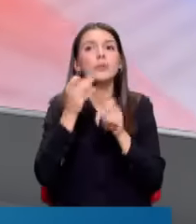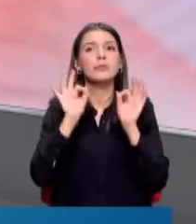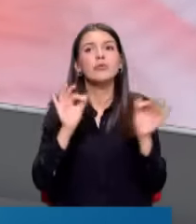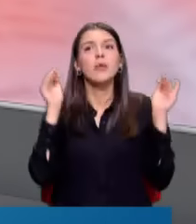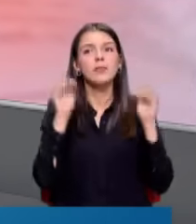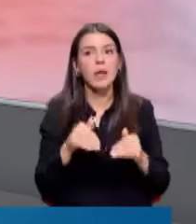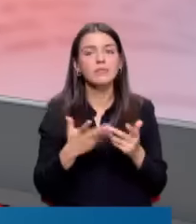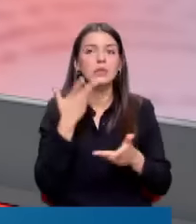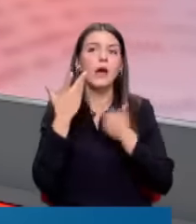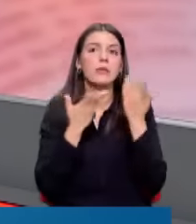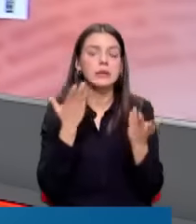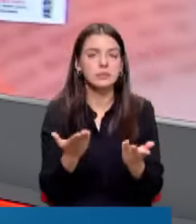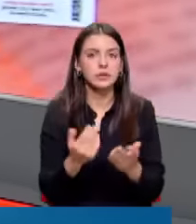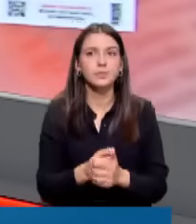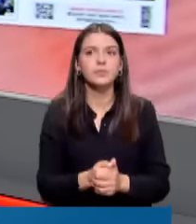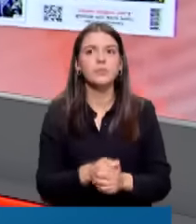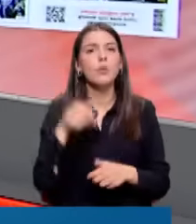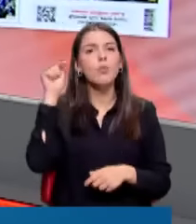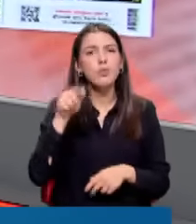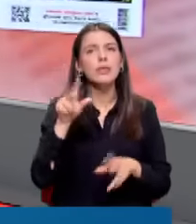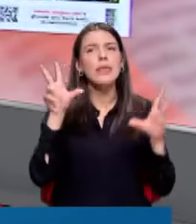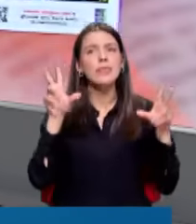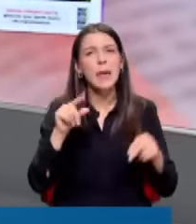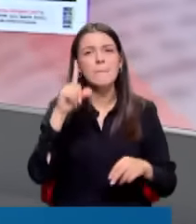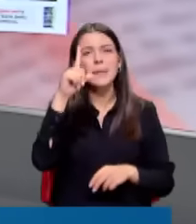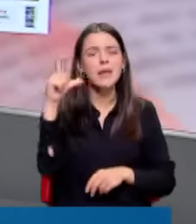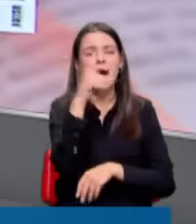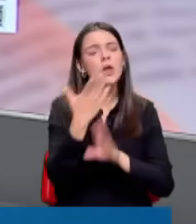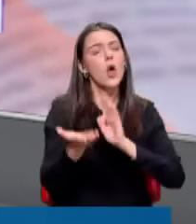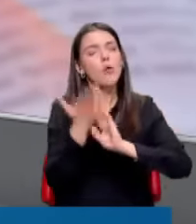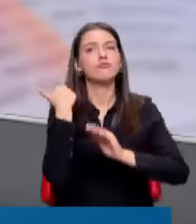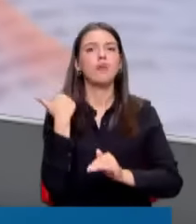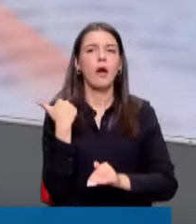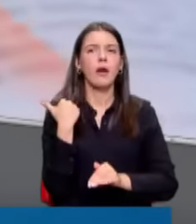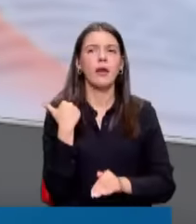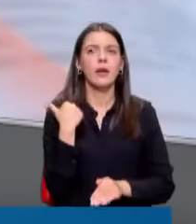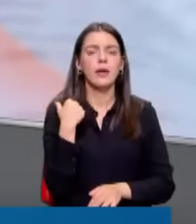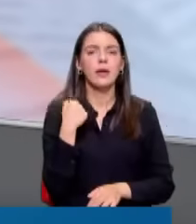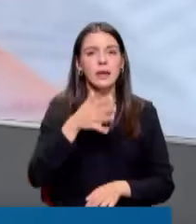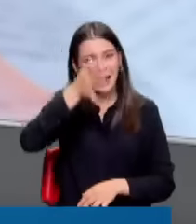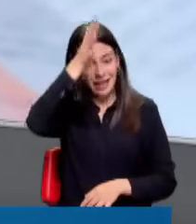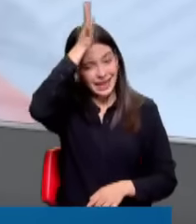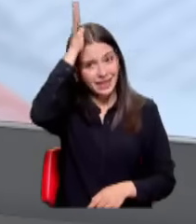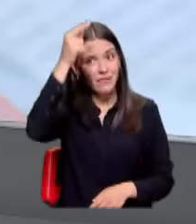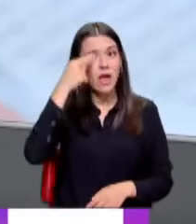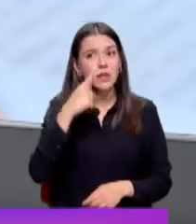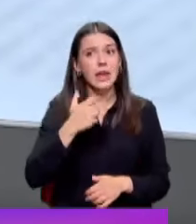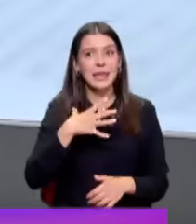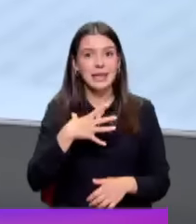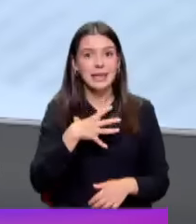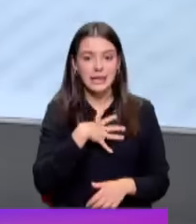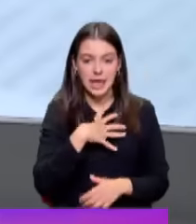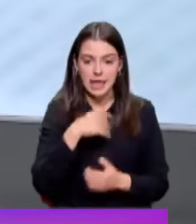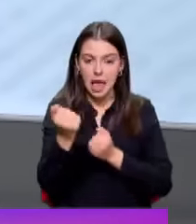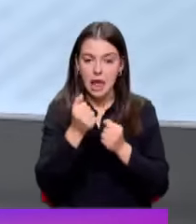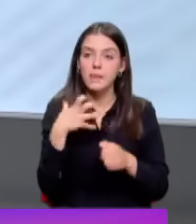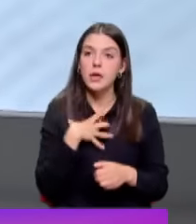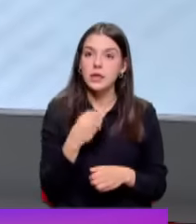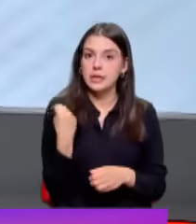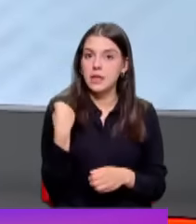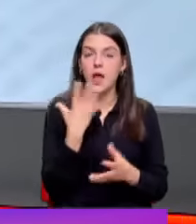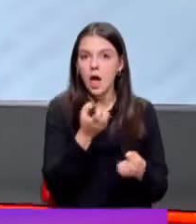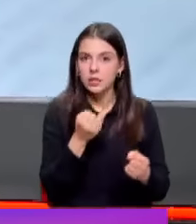geldiği aktarılmış. Bundan tam bir ay önce İtfaiye bünyesine yeni araç alındı ve